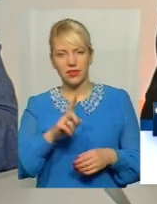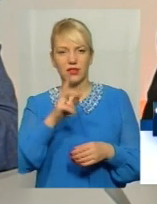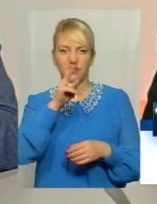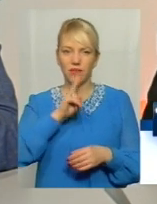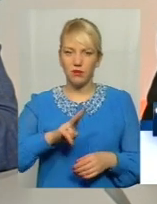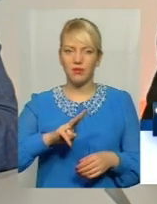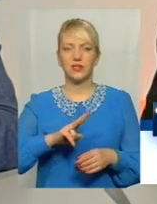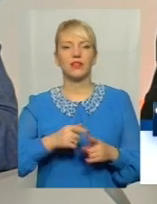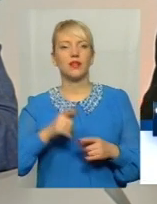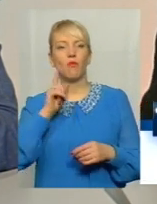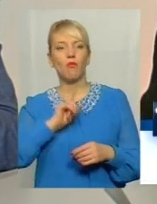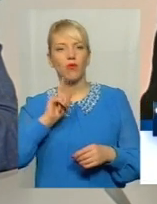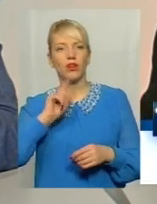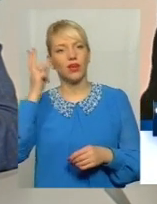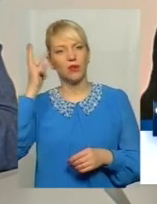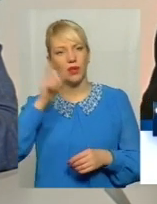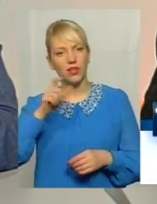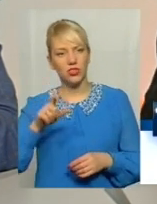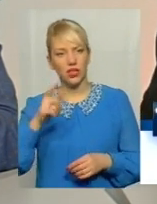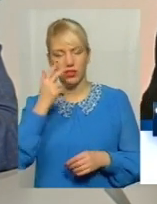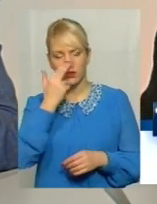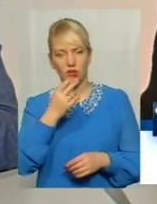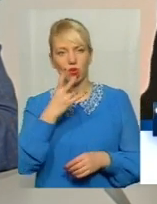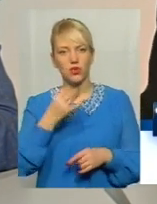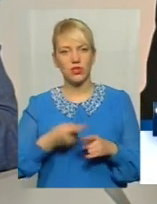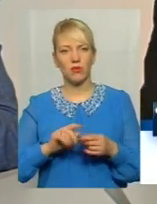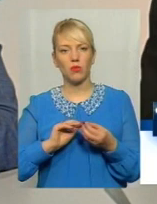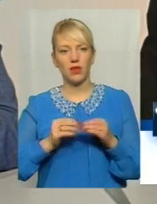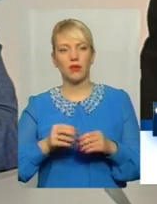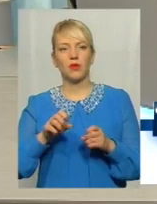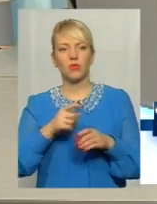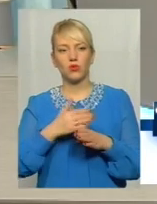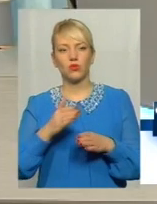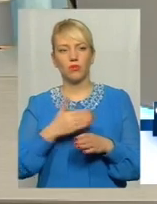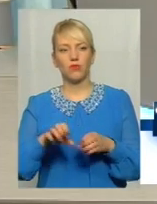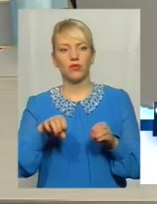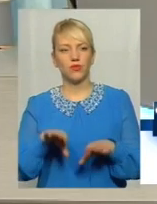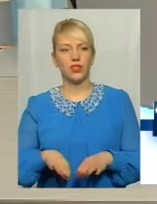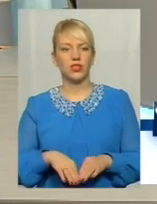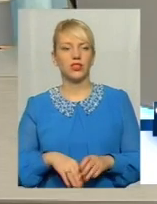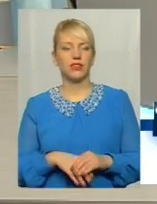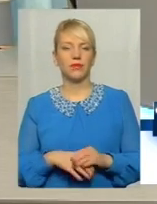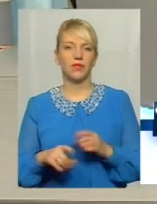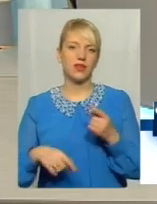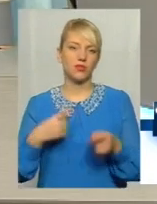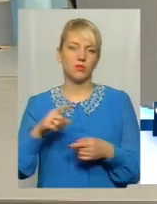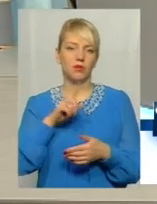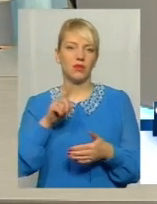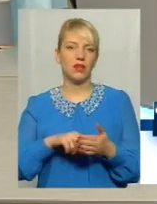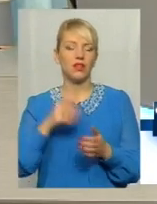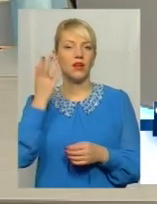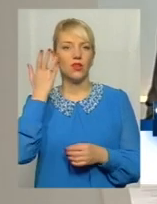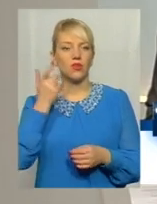поки хмельничани до того звикнуть. Але ця проблема поступово вона вирішиться. Добре, наступне питання. Коли